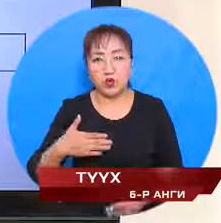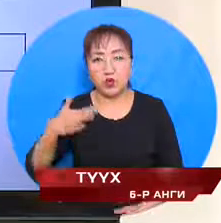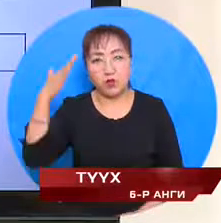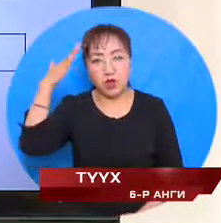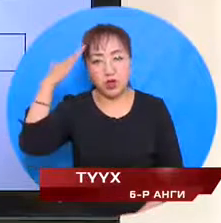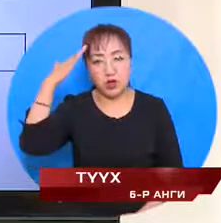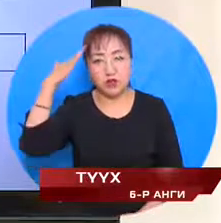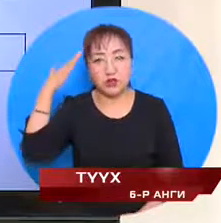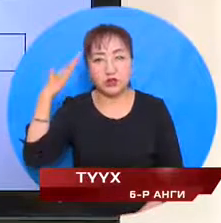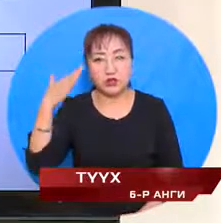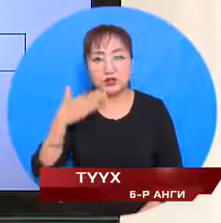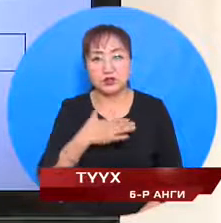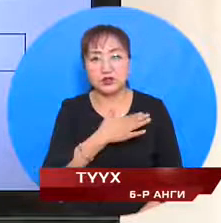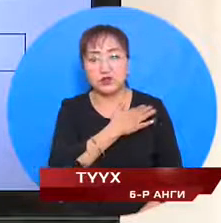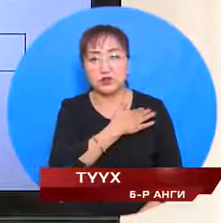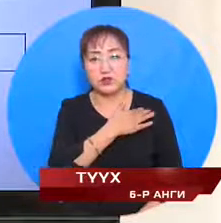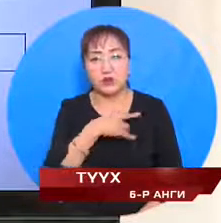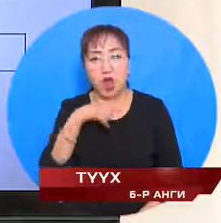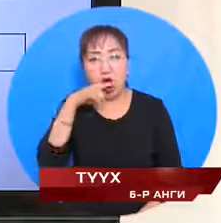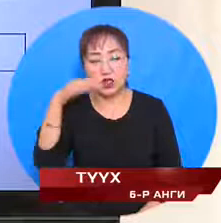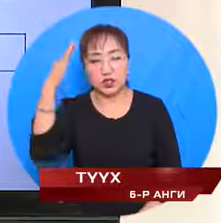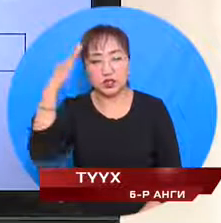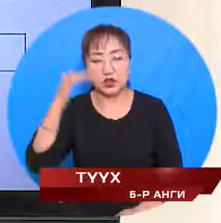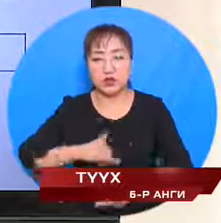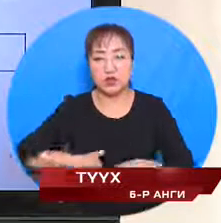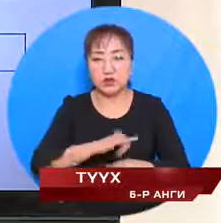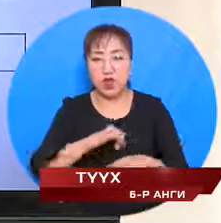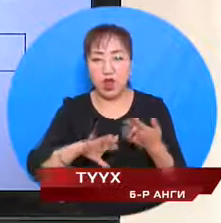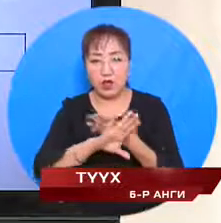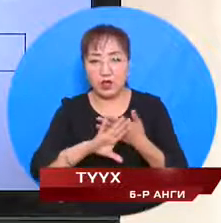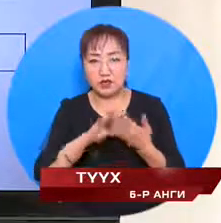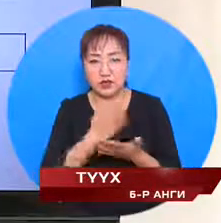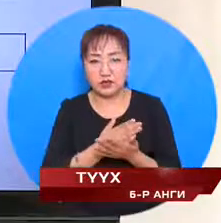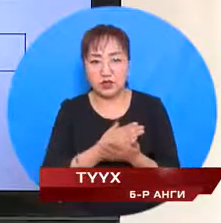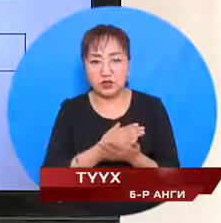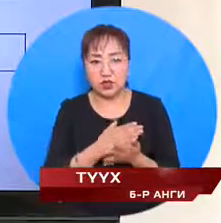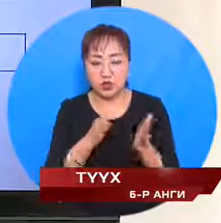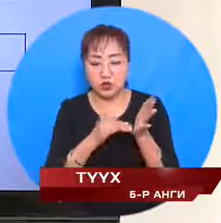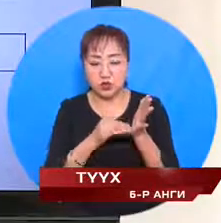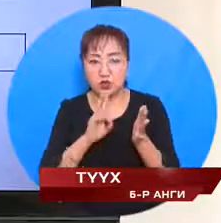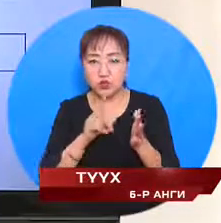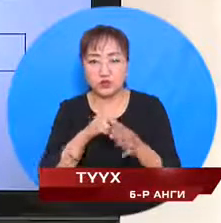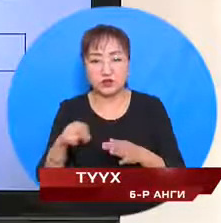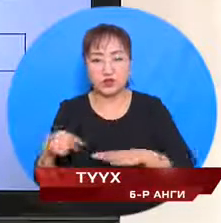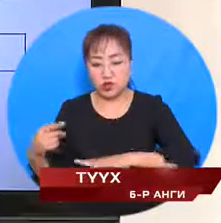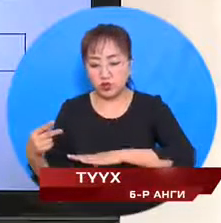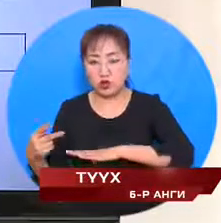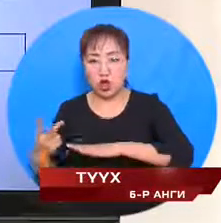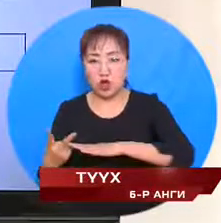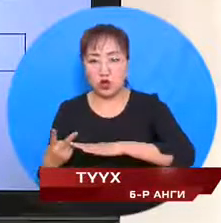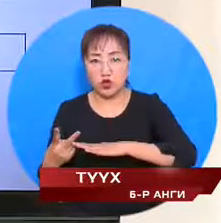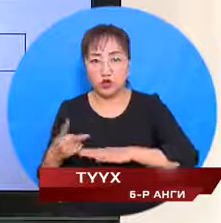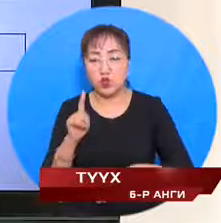Орхигдсон үг нь тэгвэл үгийн сүлжин дээр бичигдэх нь байна. Хөндлөнгийн 2. Хүннү гүрний дараа Монгол нутагт бий